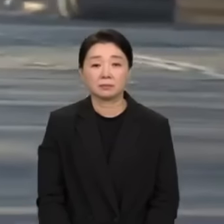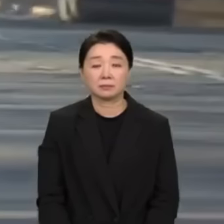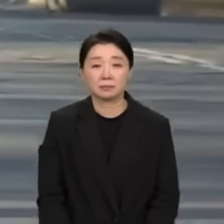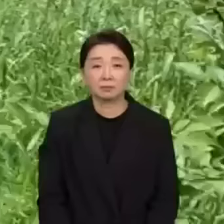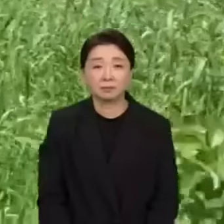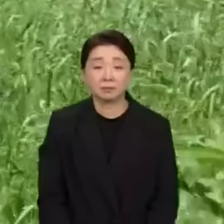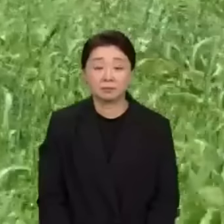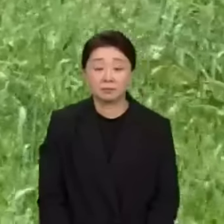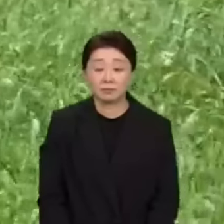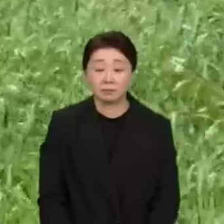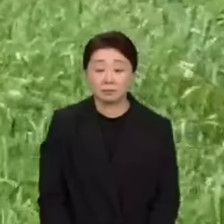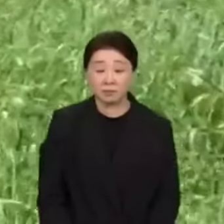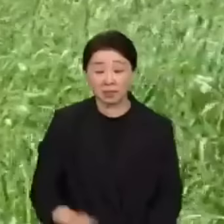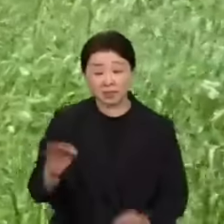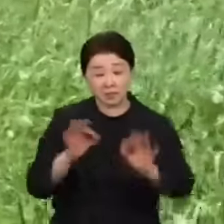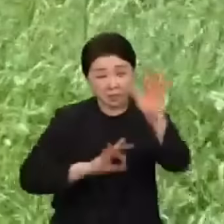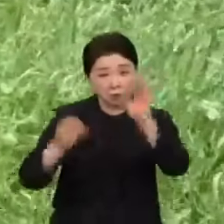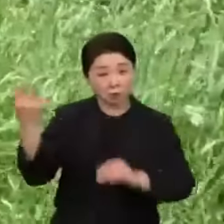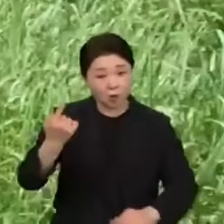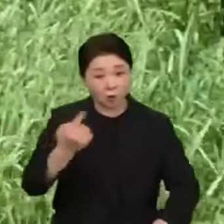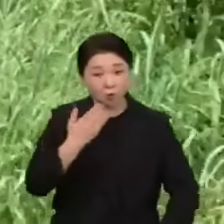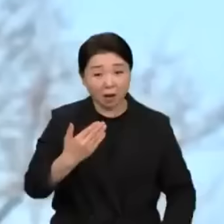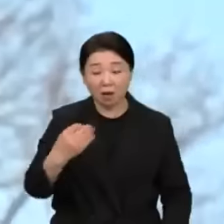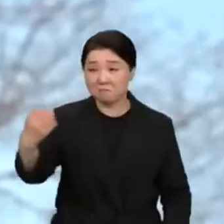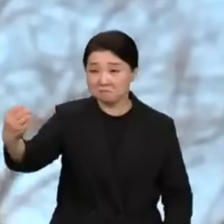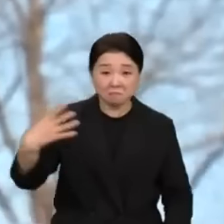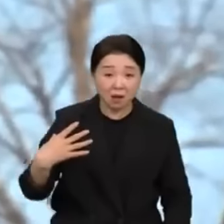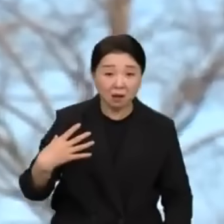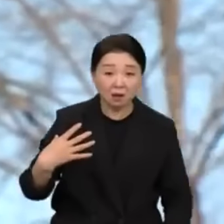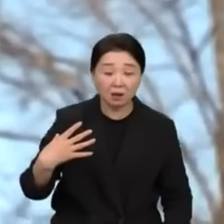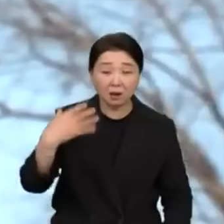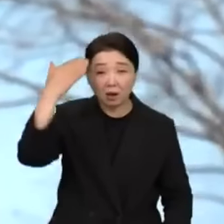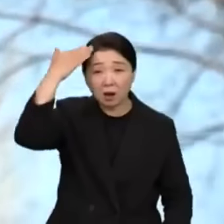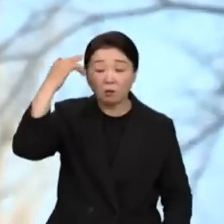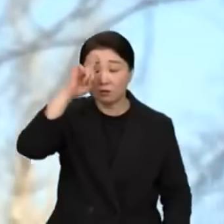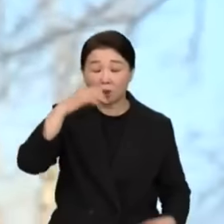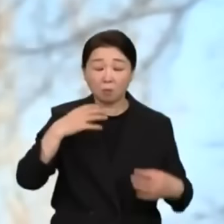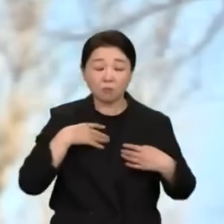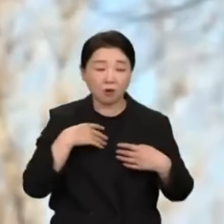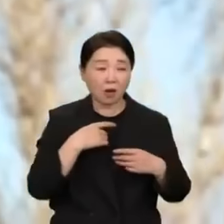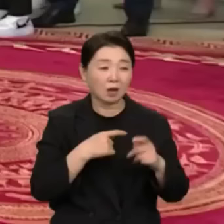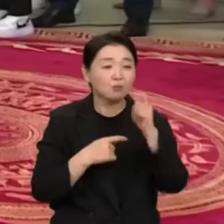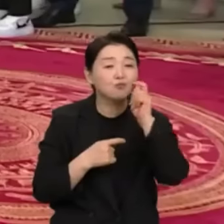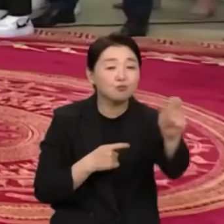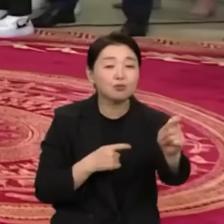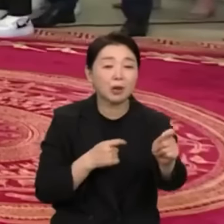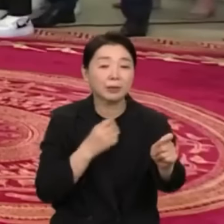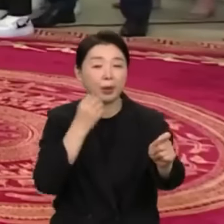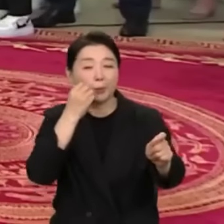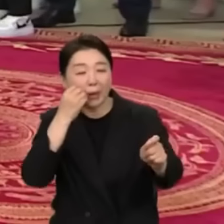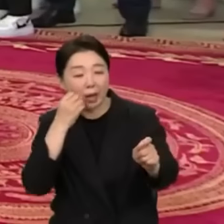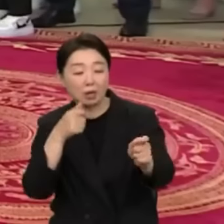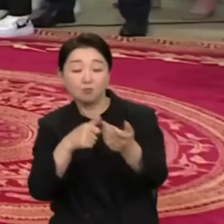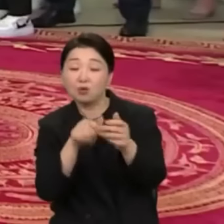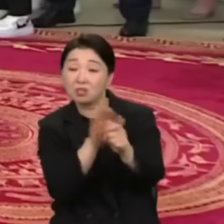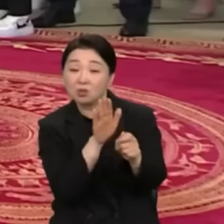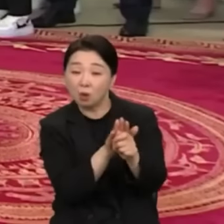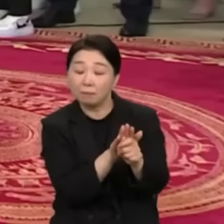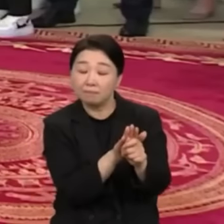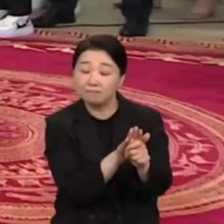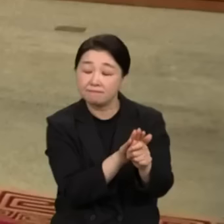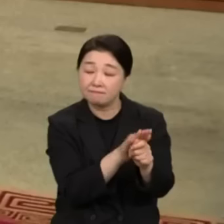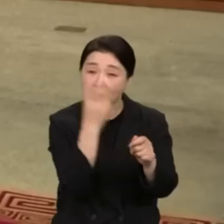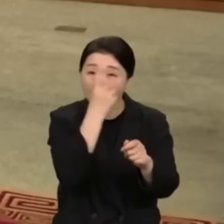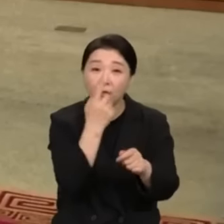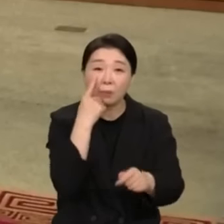매우 큰 실수가 될 것이다. 우리 정부가 우크라이나에 살상 무기 지원을 검토하겠다고 나서자 푸틴 러시아